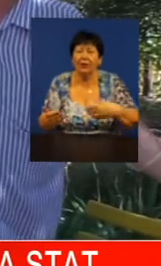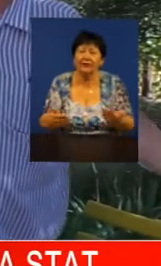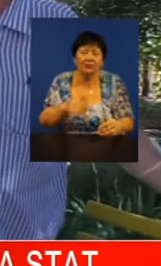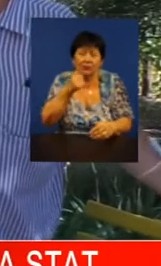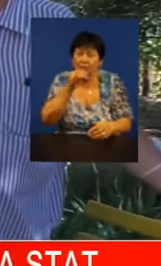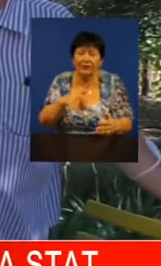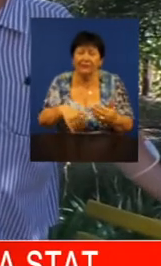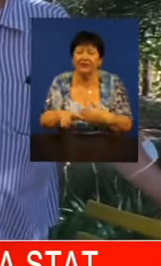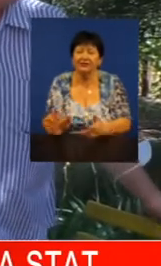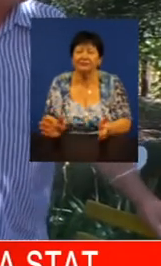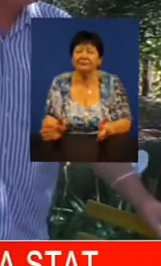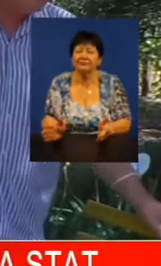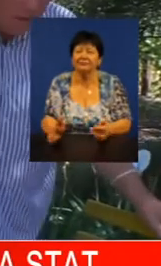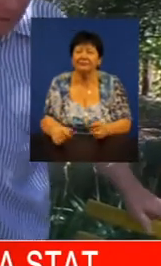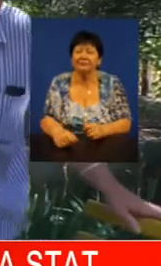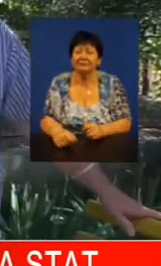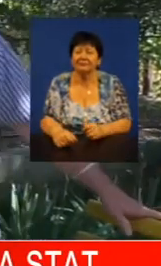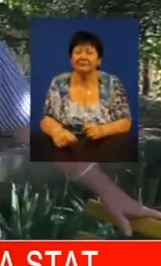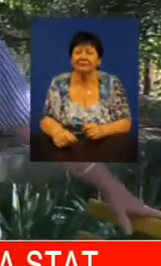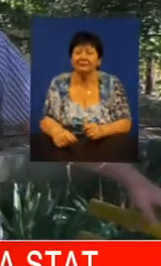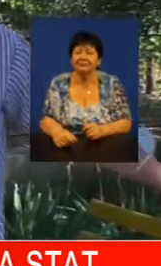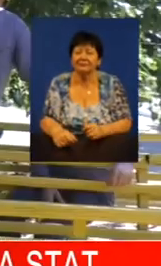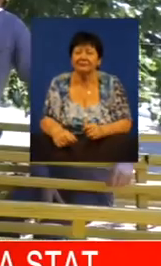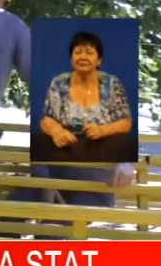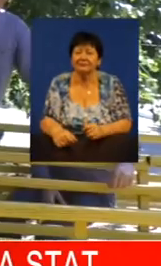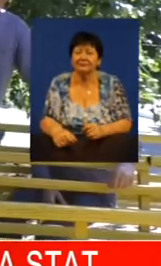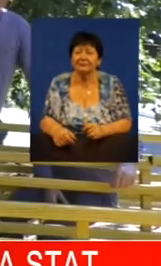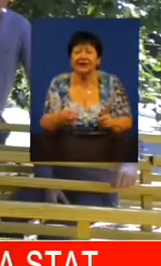din impasul care am nimerit. Foarte corect. Care e tot treaba?